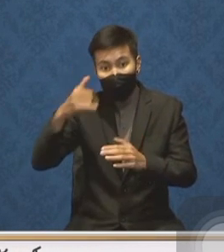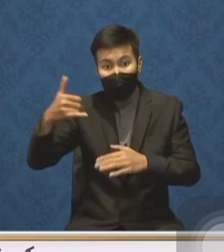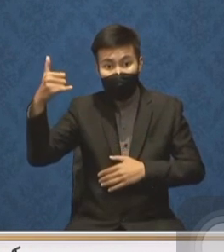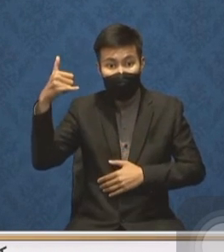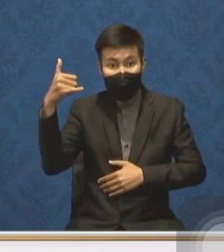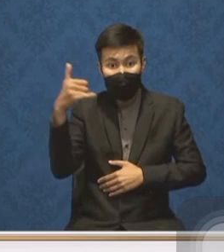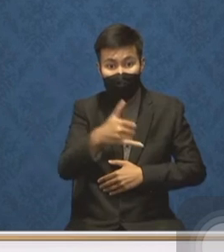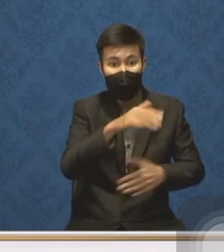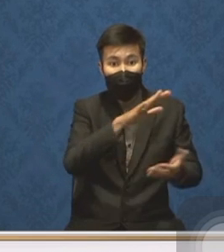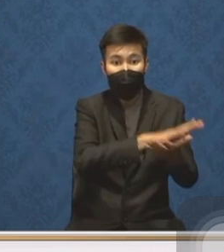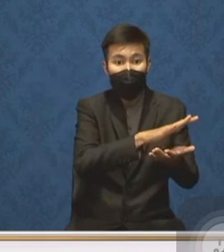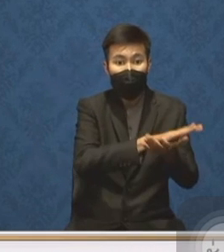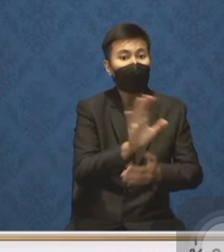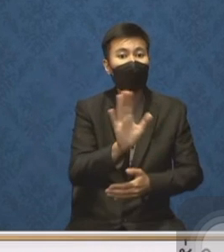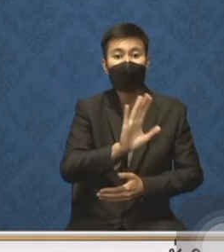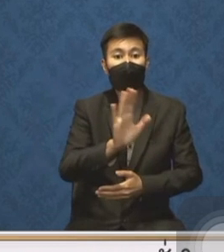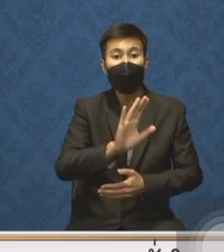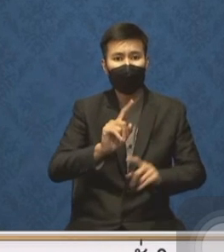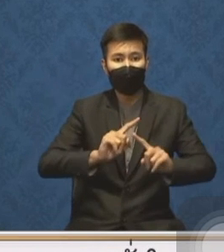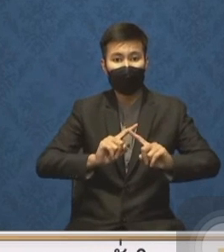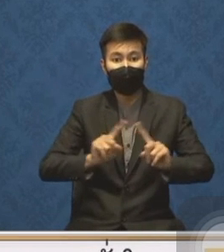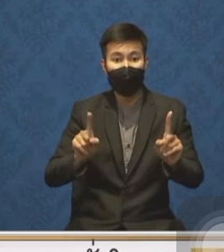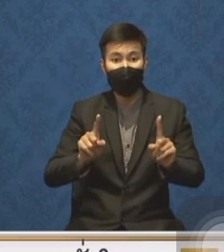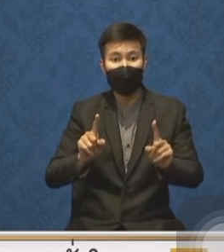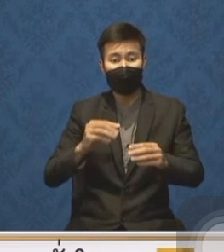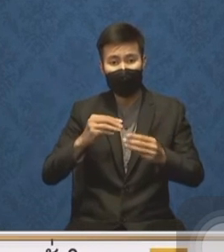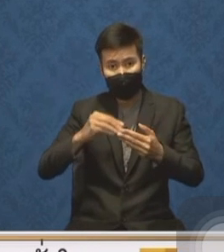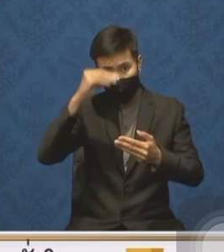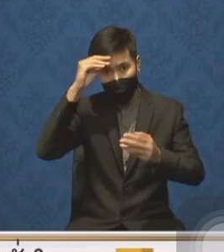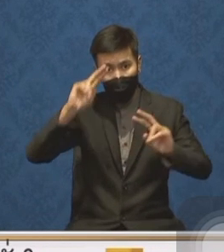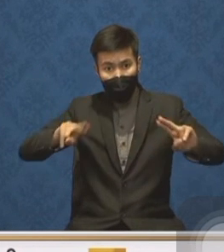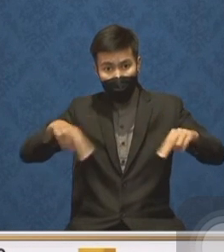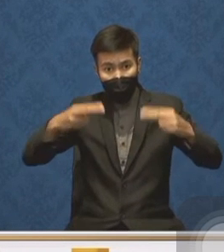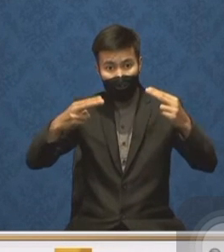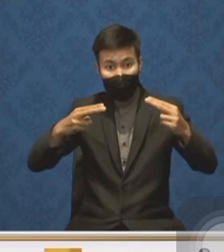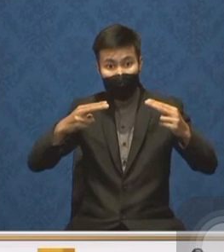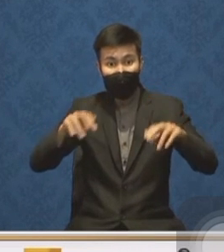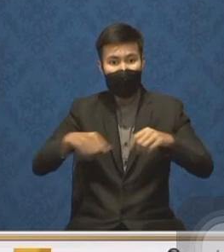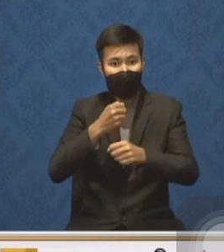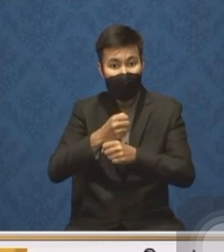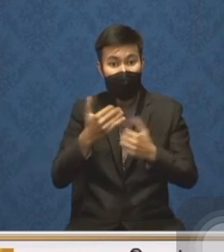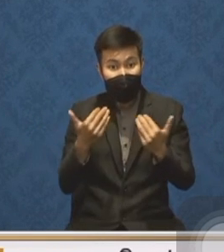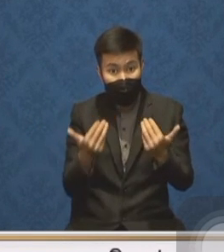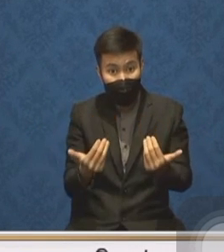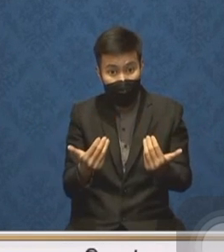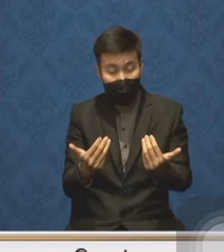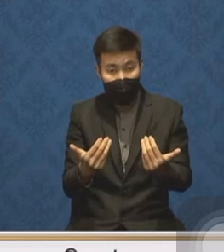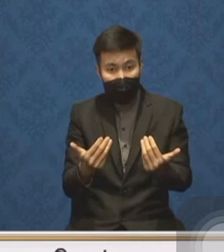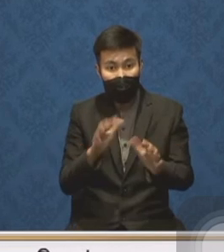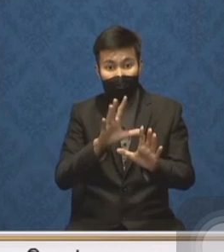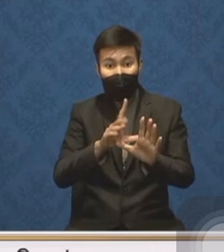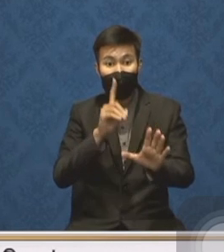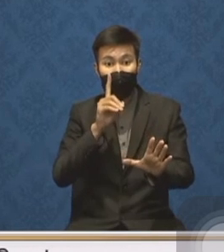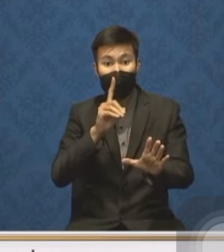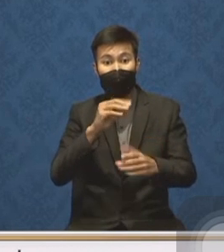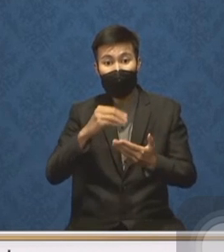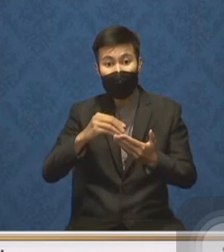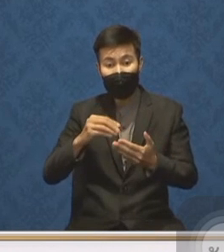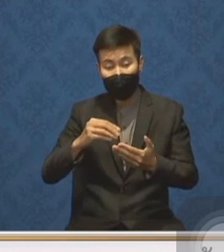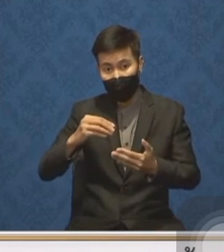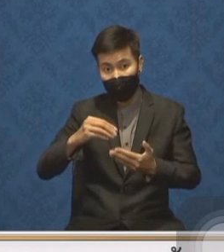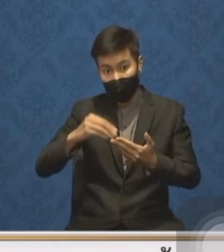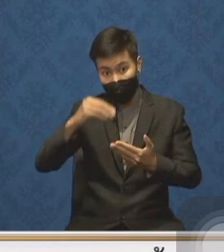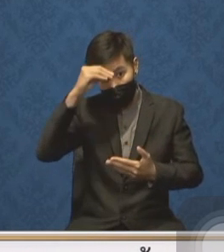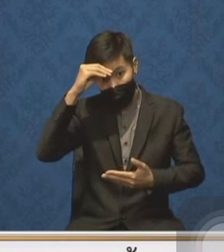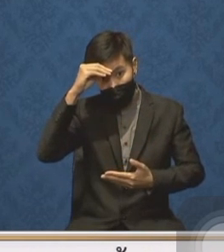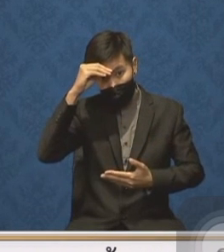ไลน์แต่ปีนี้ครับปีการศึกษานี้ครับเพิ่งเปิดเทอมไปไม่กี่วันครับเป็นปีการศึกษาแรกที่เด็กนักเรียนได้ส